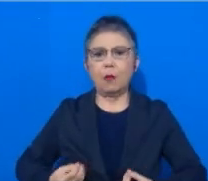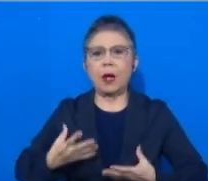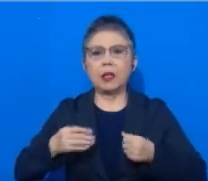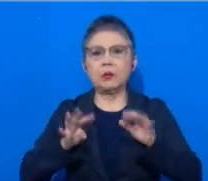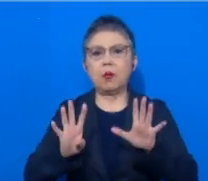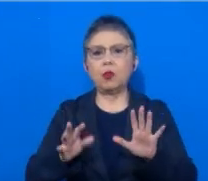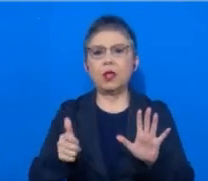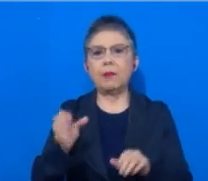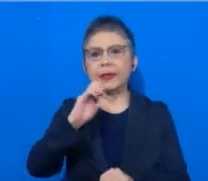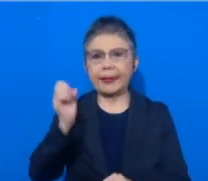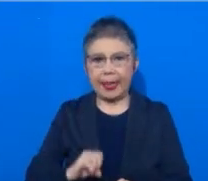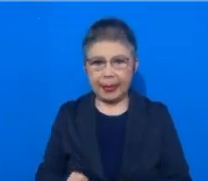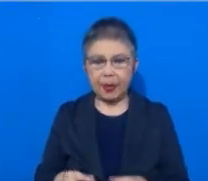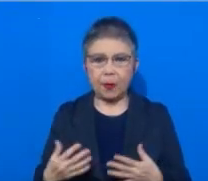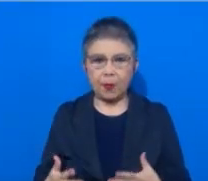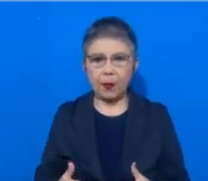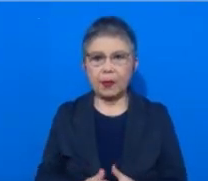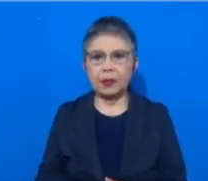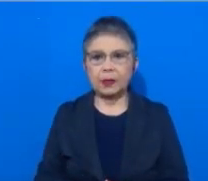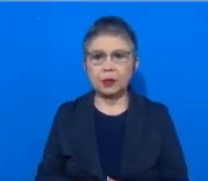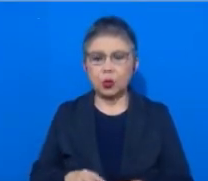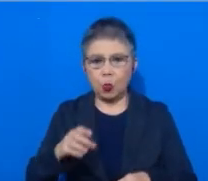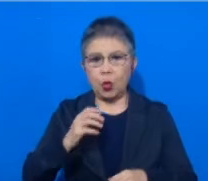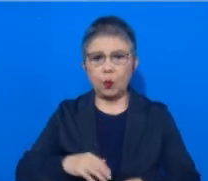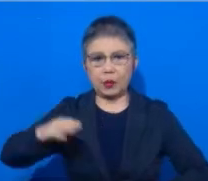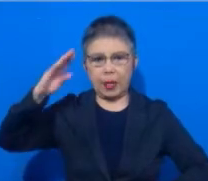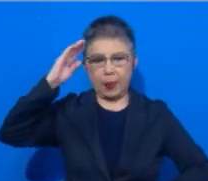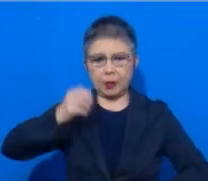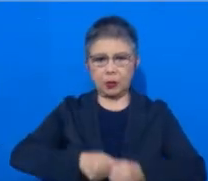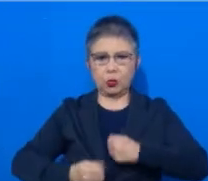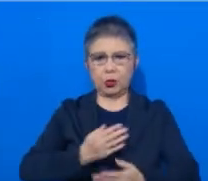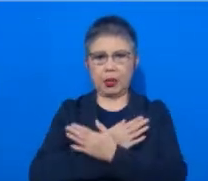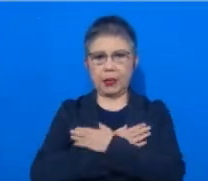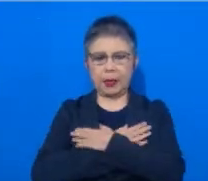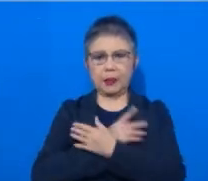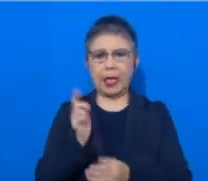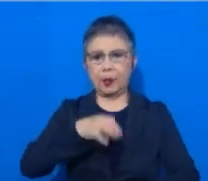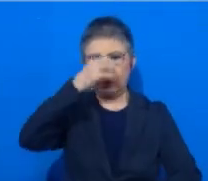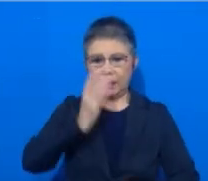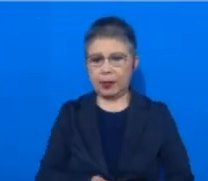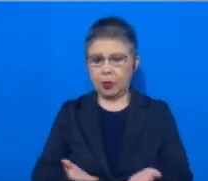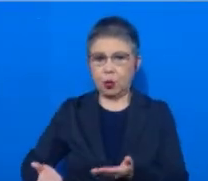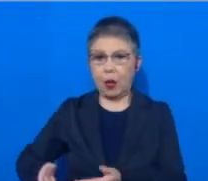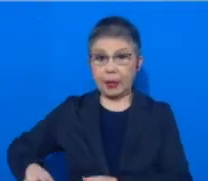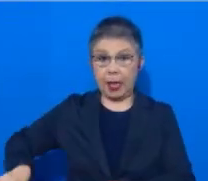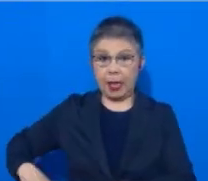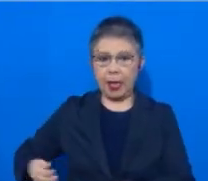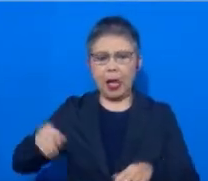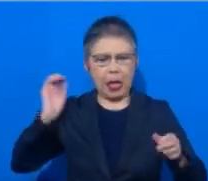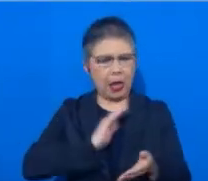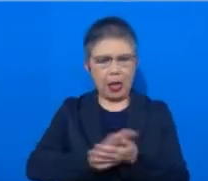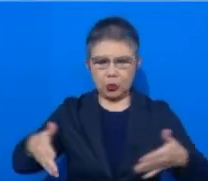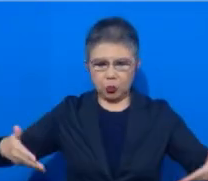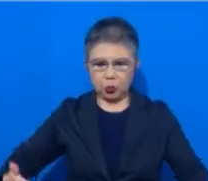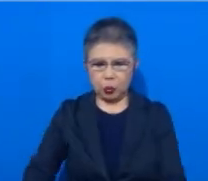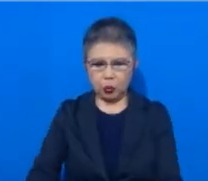mencapai 96% setelah dilakukan upacara serah terima jenazah secara kedinasan jenazah briu rdw langsung dibawa ke